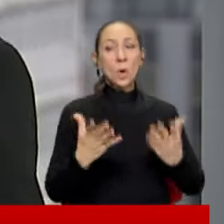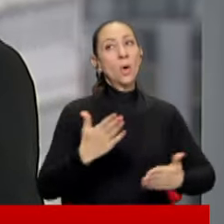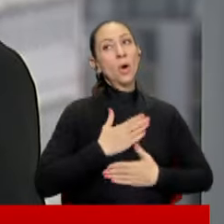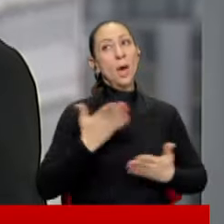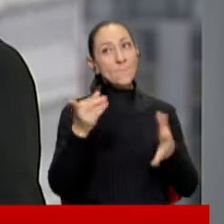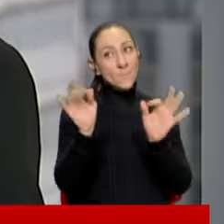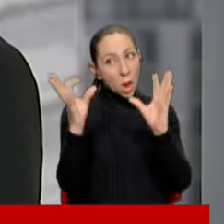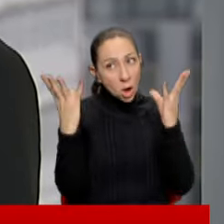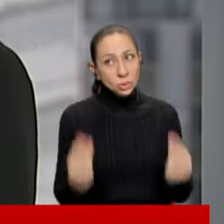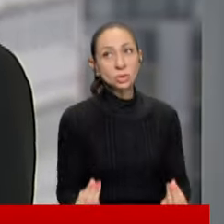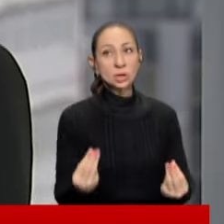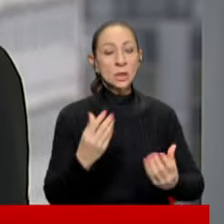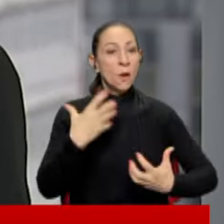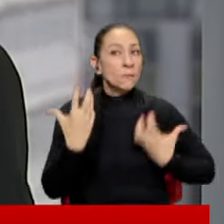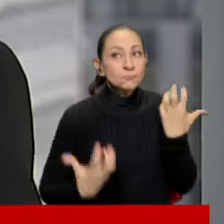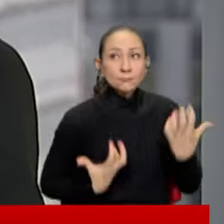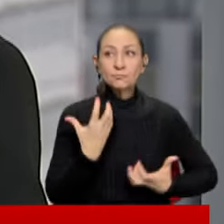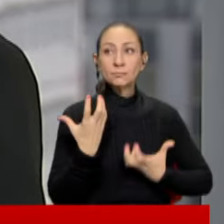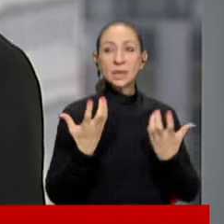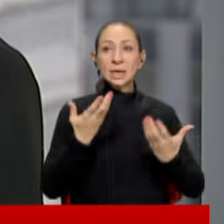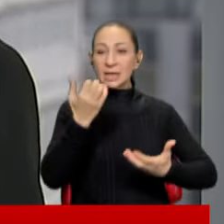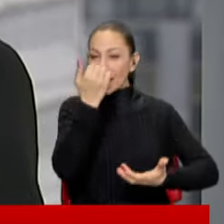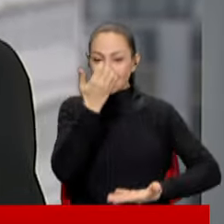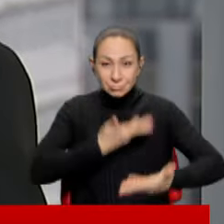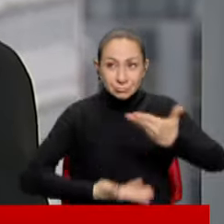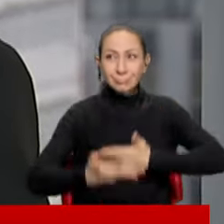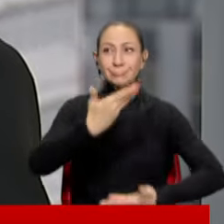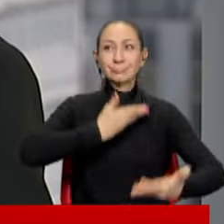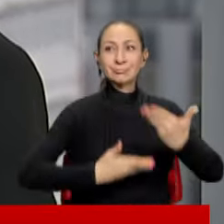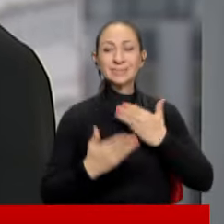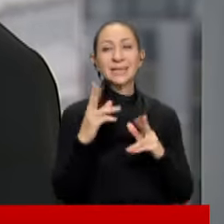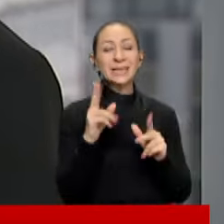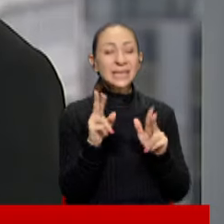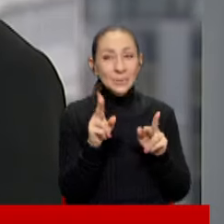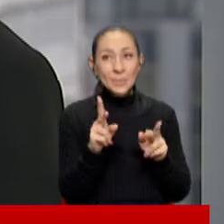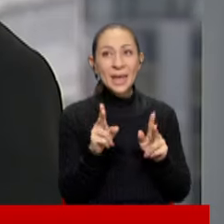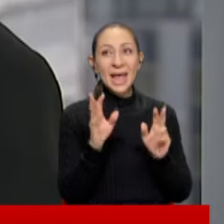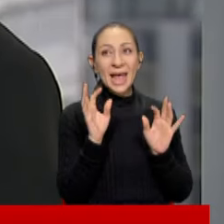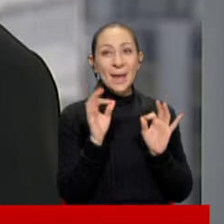hep böyle olsun, dinamik olun, kan dolaşımı hızlı olsun tarzında